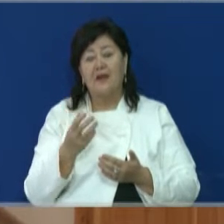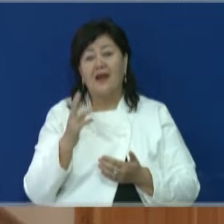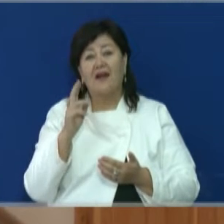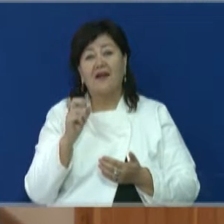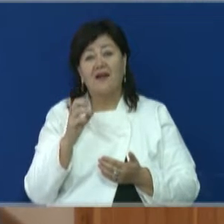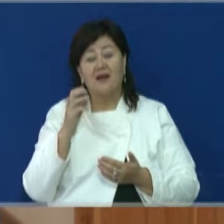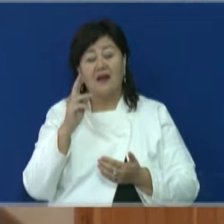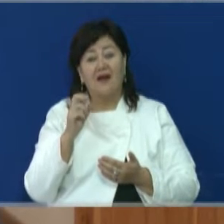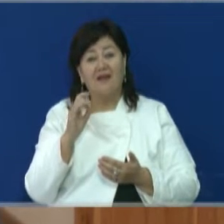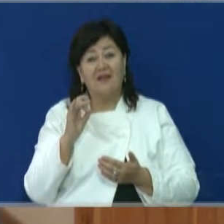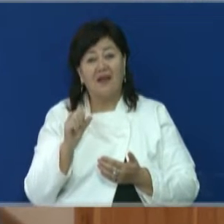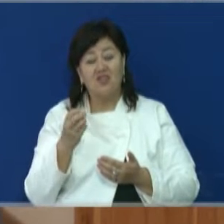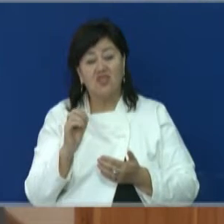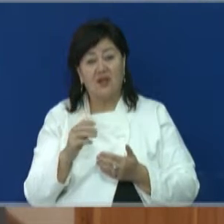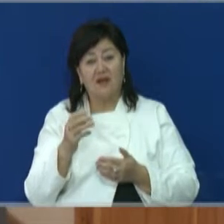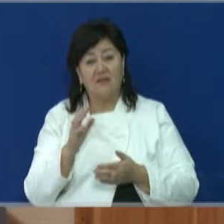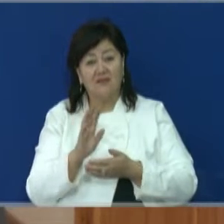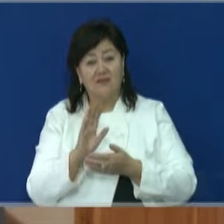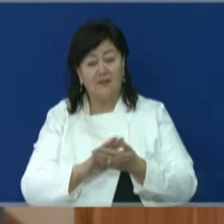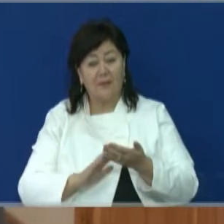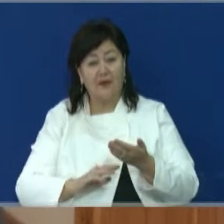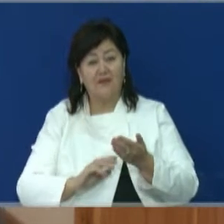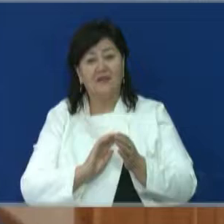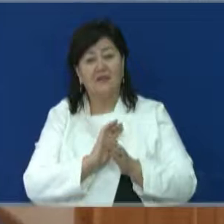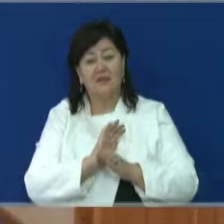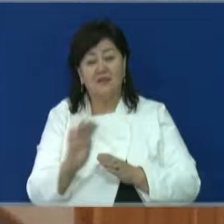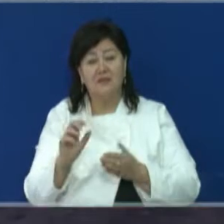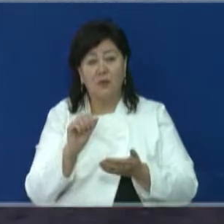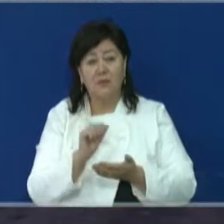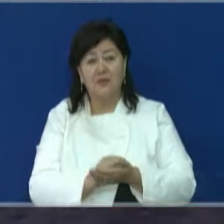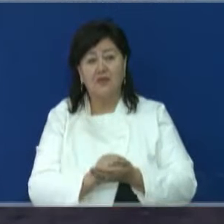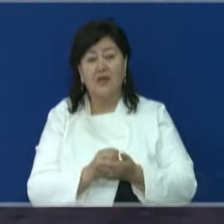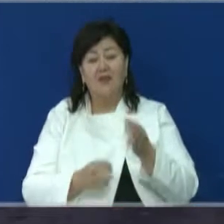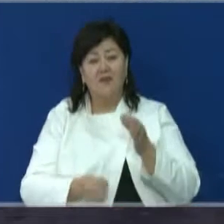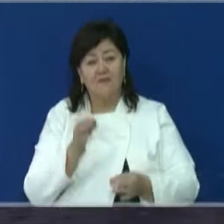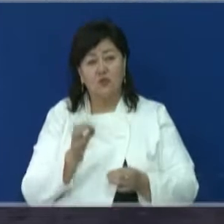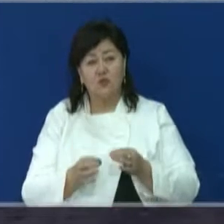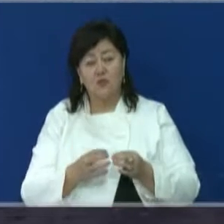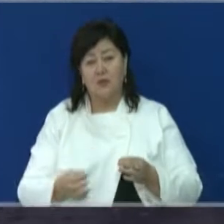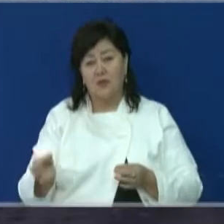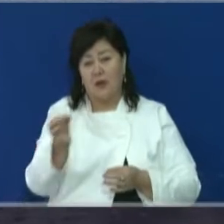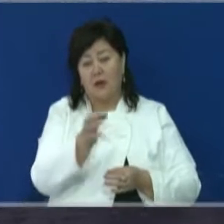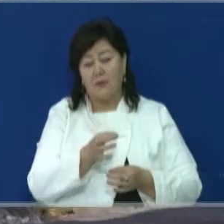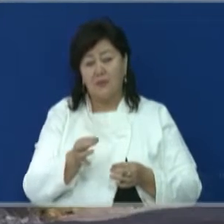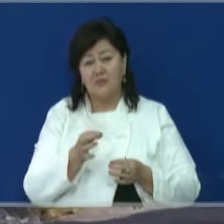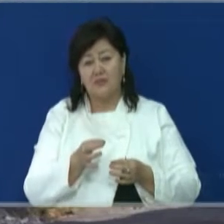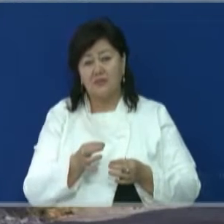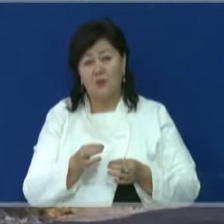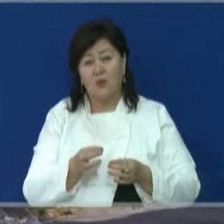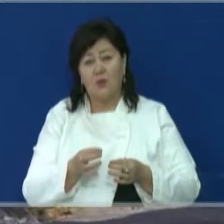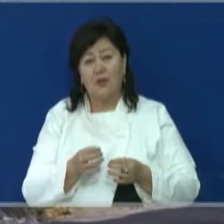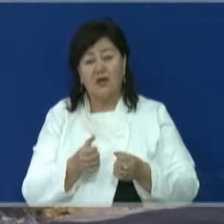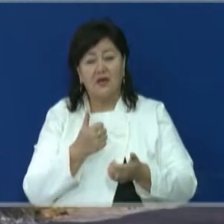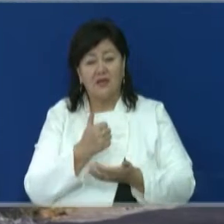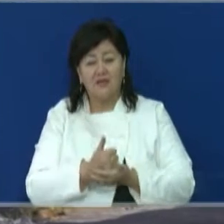берді. Шоттарын бұғаттауы мүмкін. Бүгінгі таңда бізде көмір жөнелту басталған жоқ. Қазір облыс әкімі орынбасарының айтуынша кәсіпорын